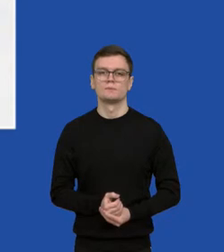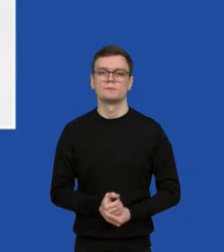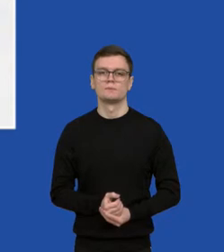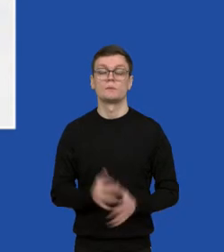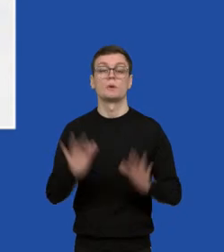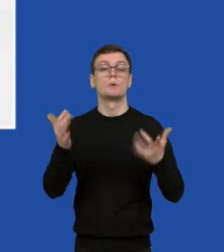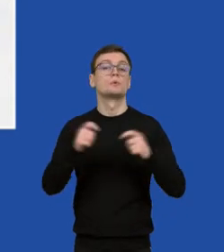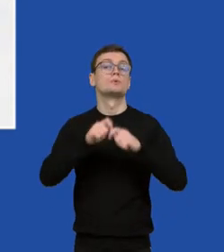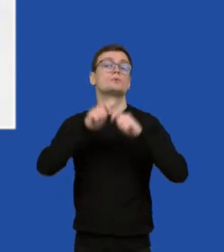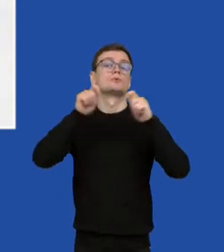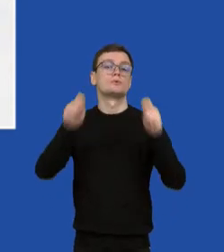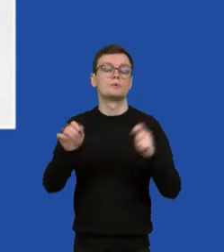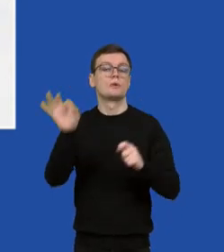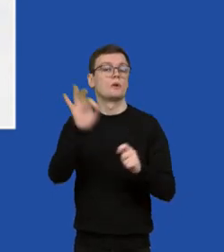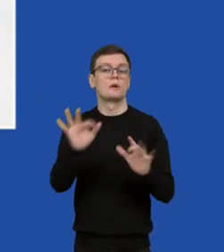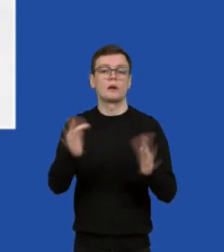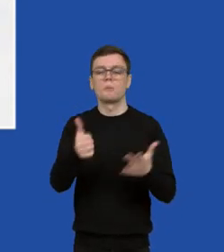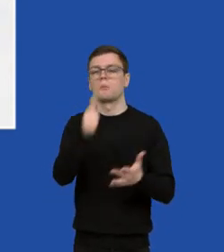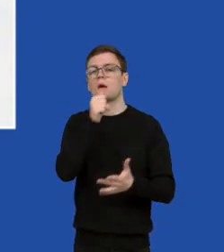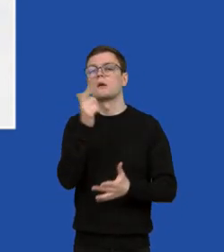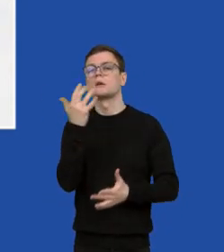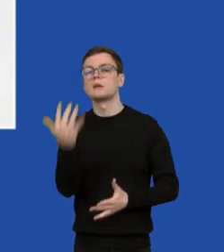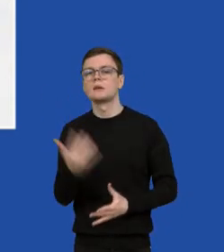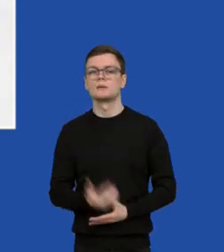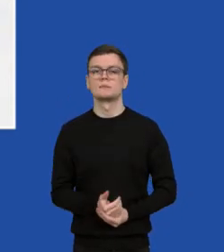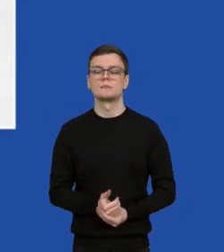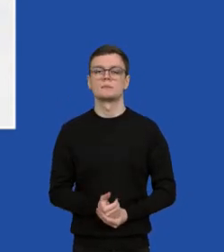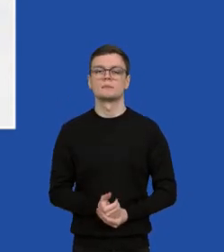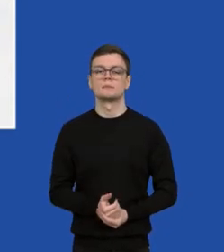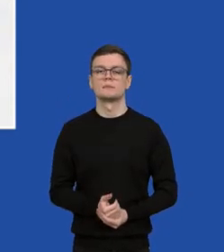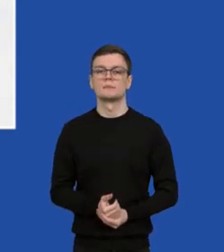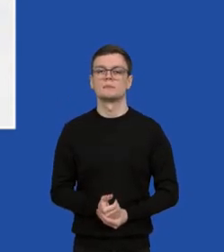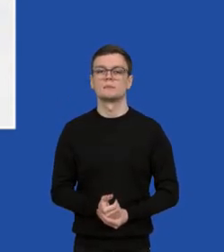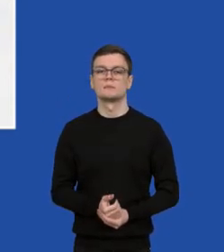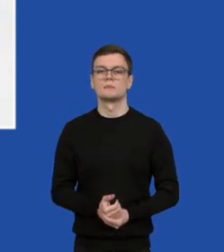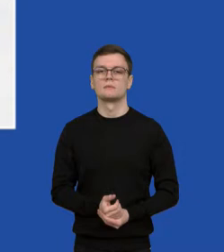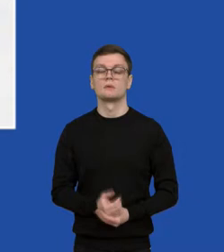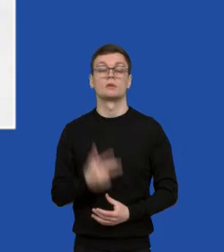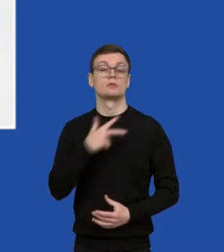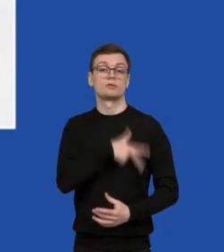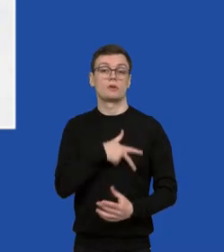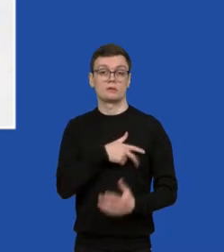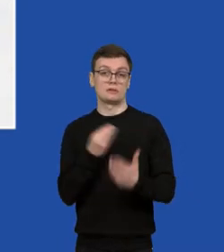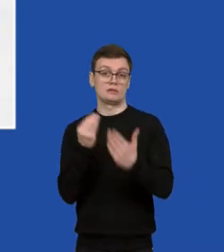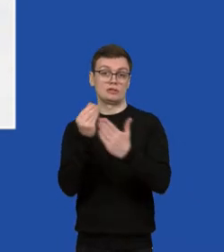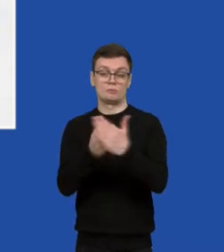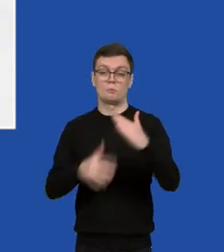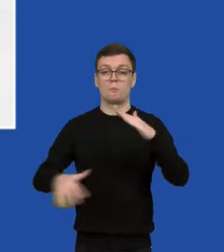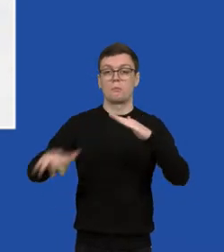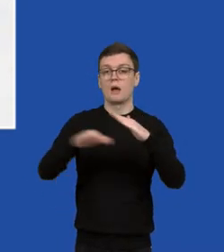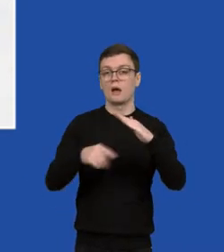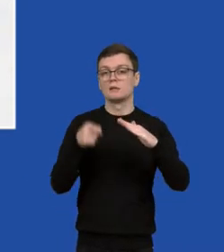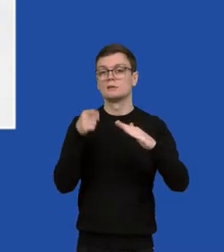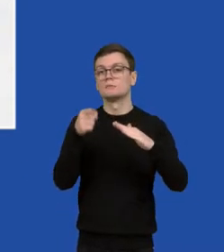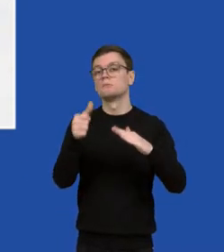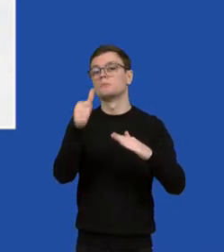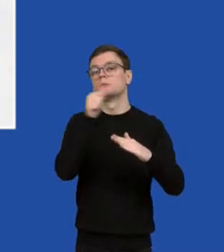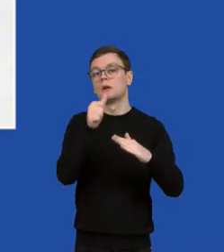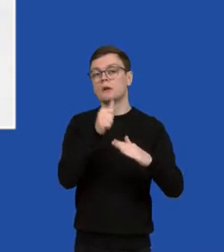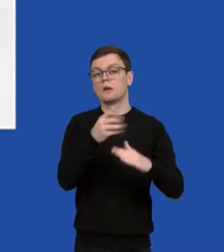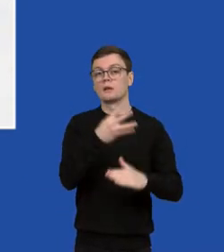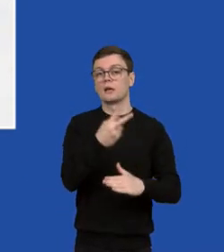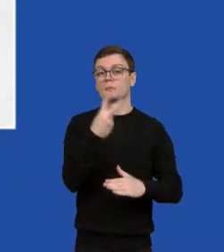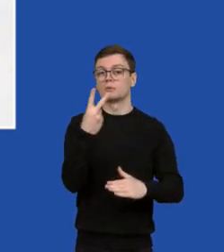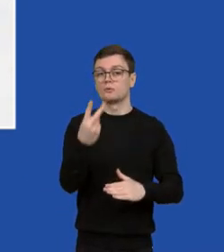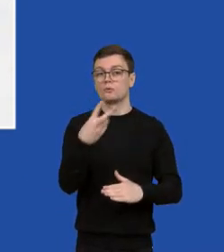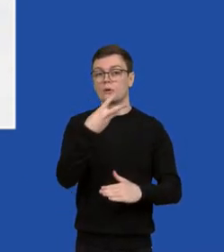nuo pradžių, apie kokius dydžius mes kalbame, tai bazinė socialinė išmoka kuri didėja nuo 42